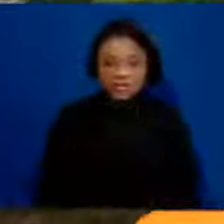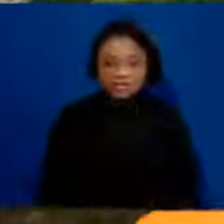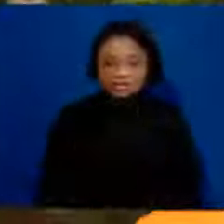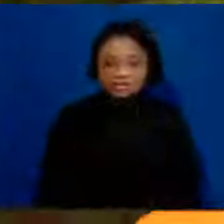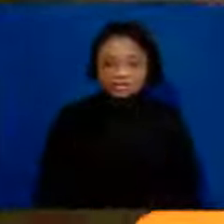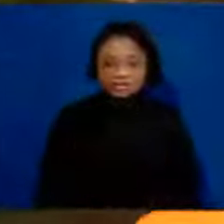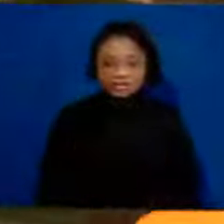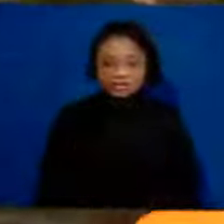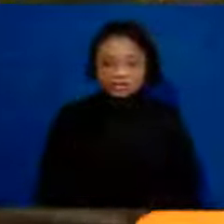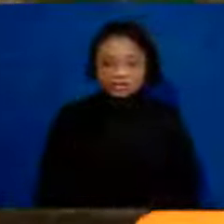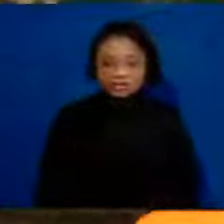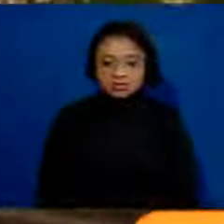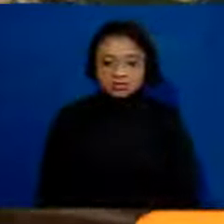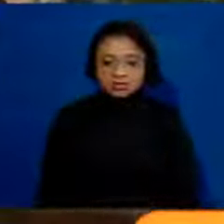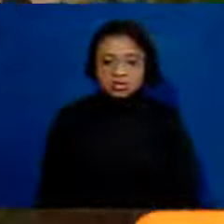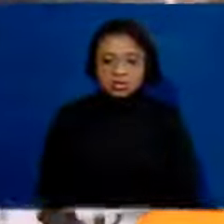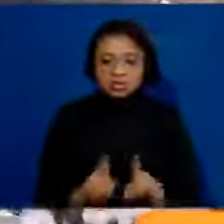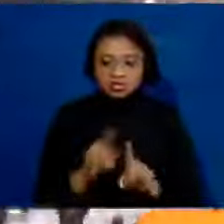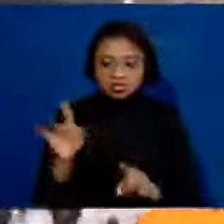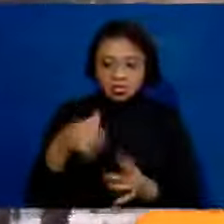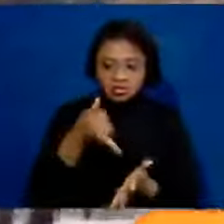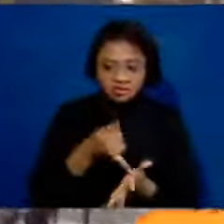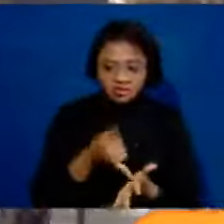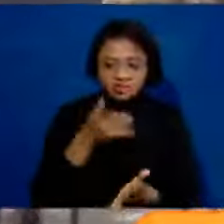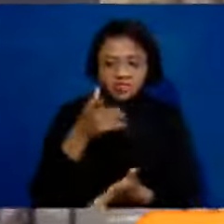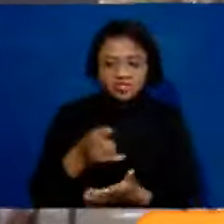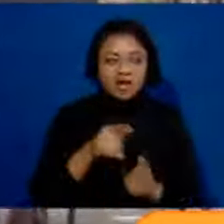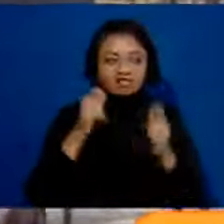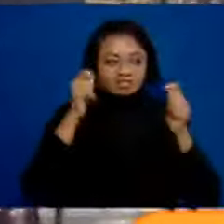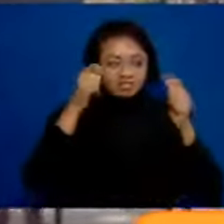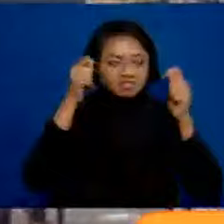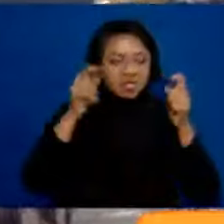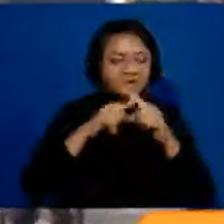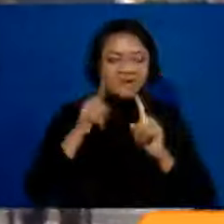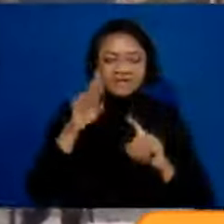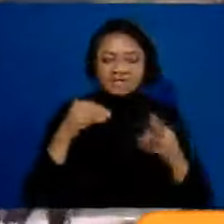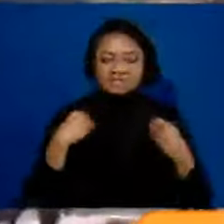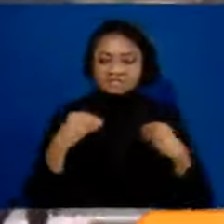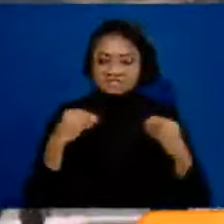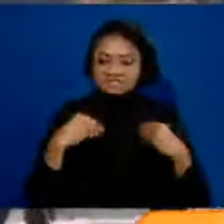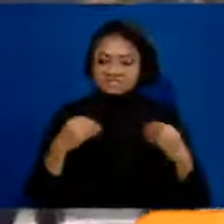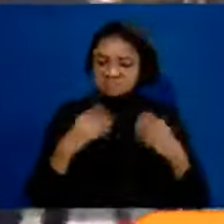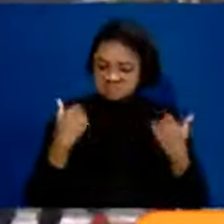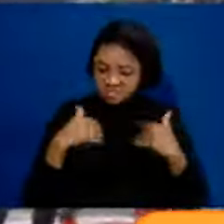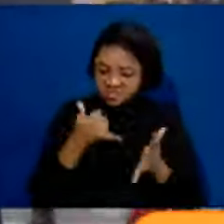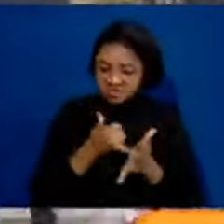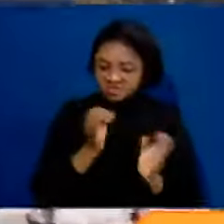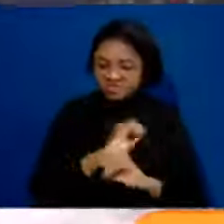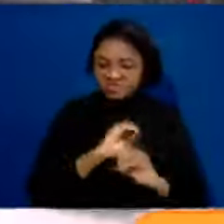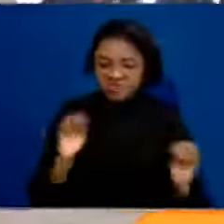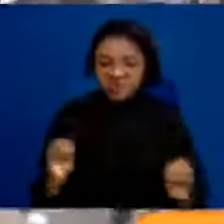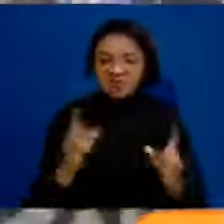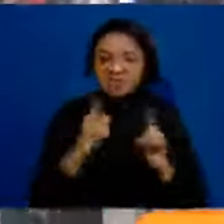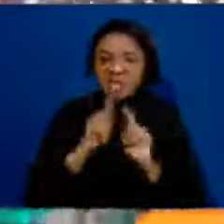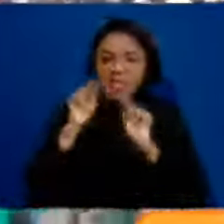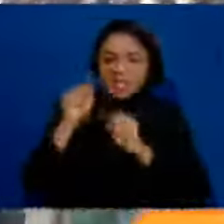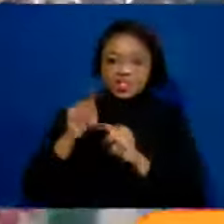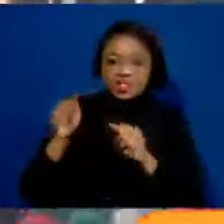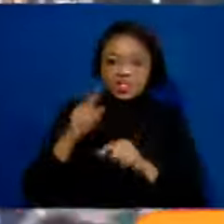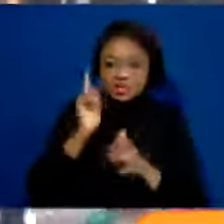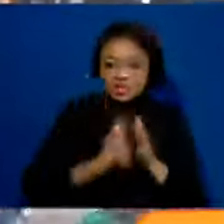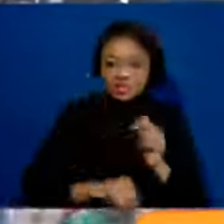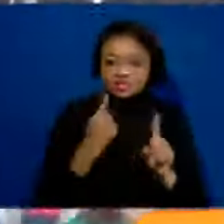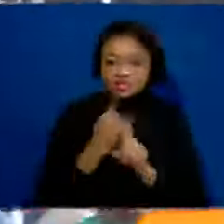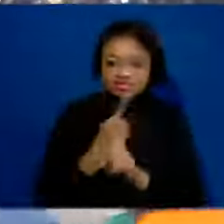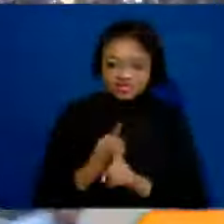Gachagua akidaiwa kuhusika na maandamano hayo, madai ambayo alikanusha na badala yake kulimbikizia lawama asasi za usalama